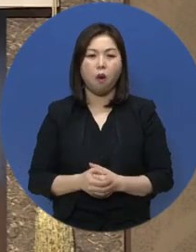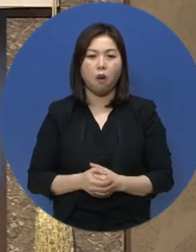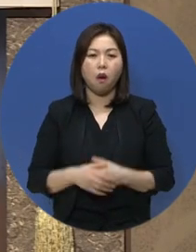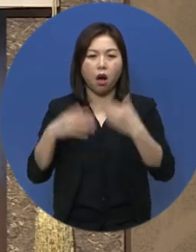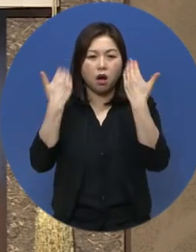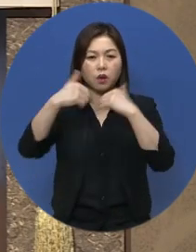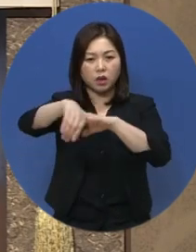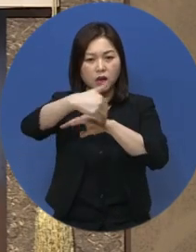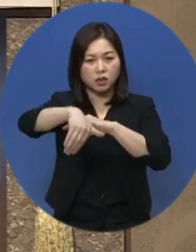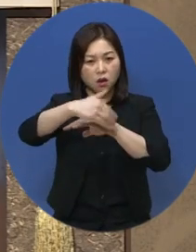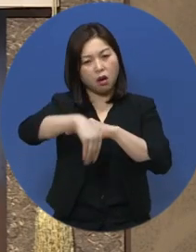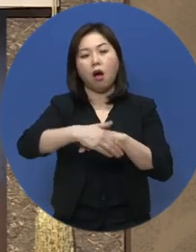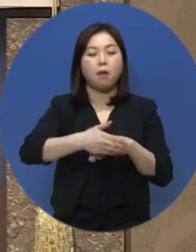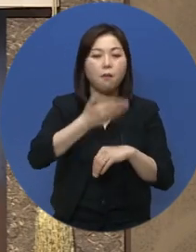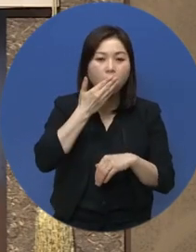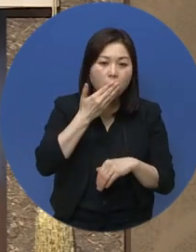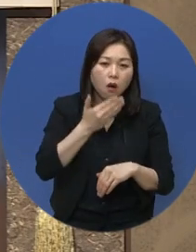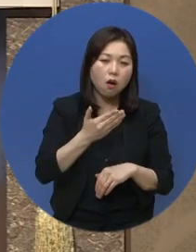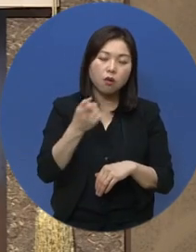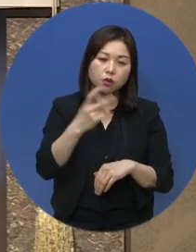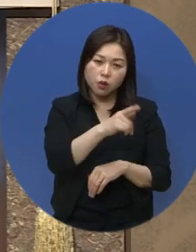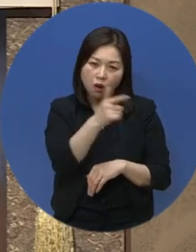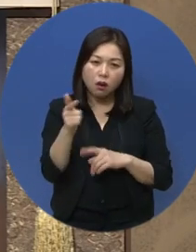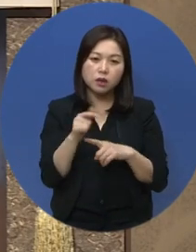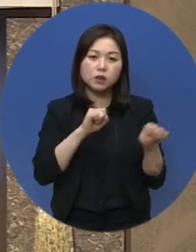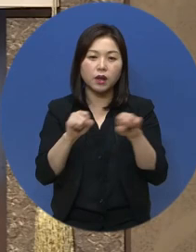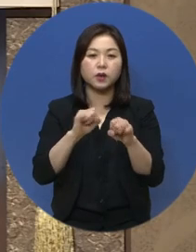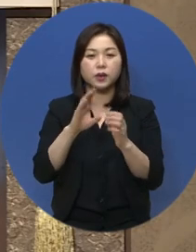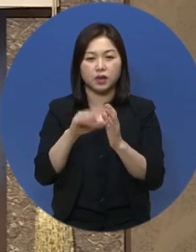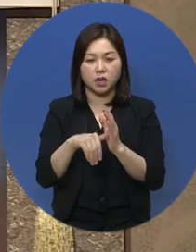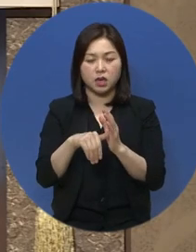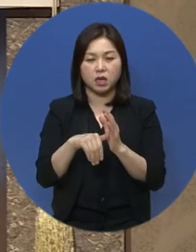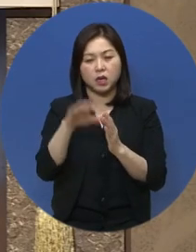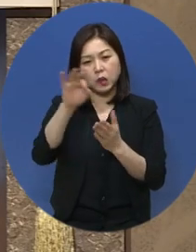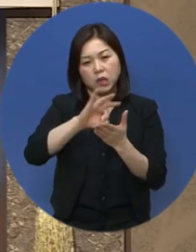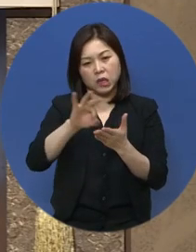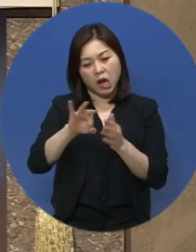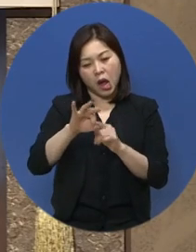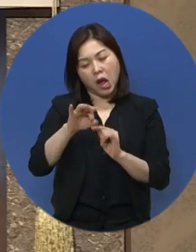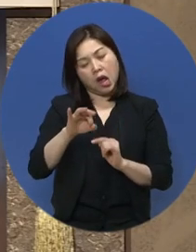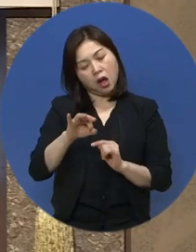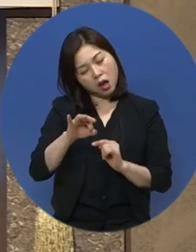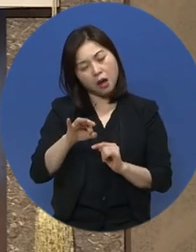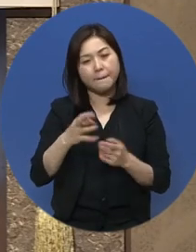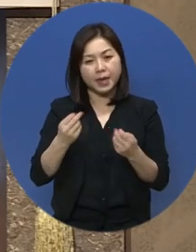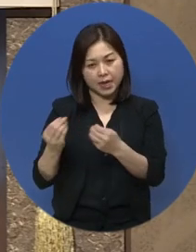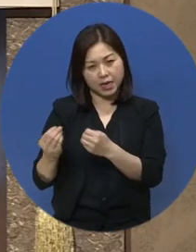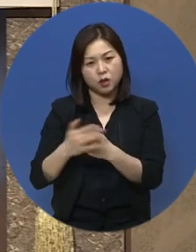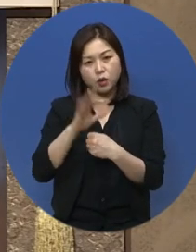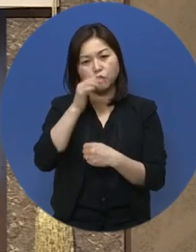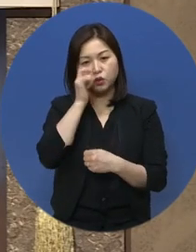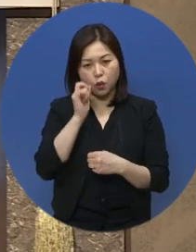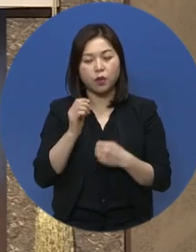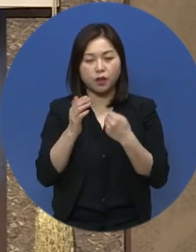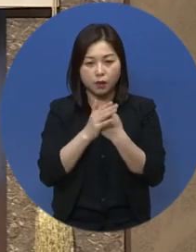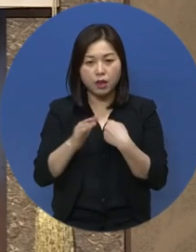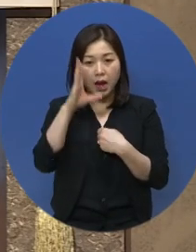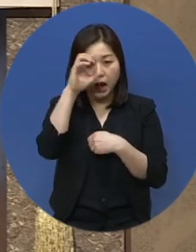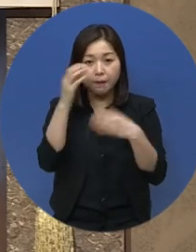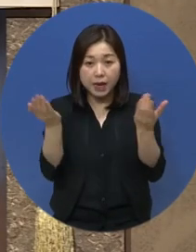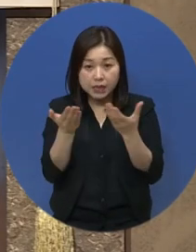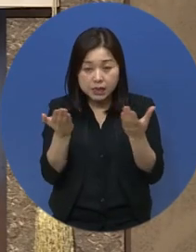네. 다니면서 뭐 식사에다가 여러 가지 활동하는 데 있어서 네. 너무 부족한 거예요. 이 친구들이 알바를 뭐